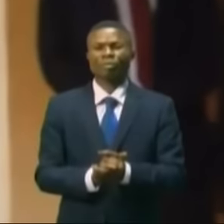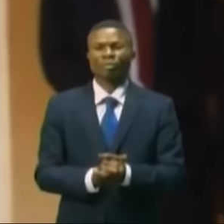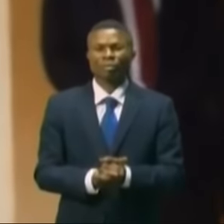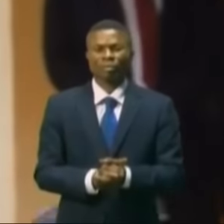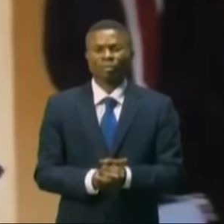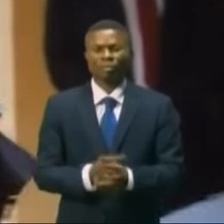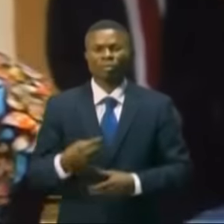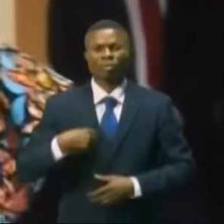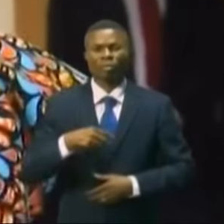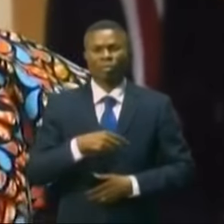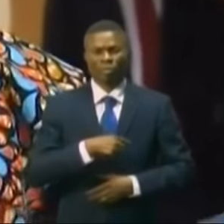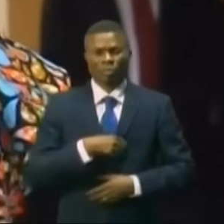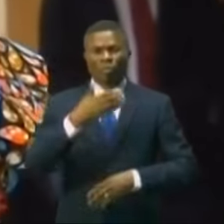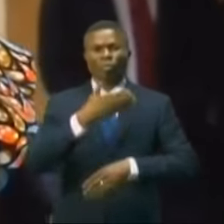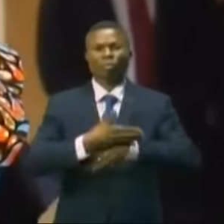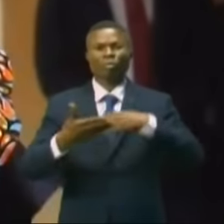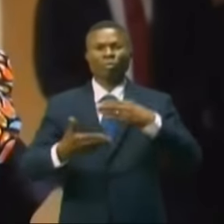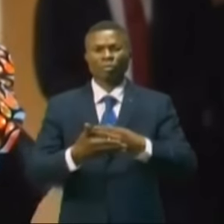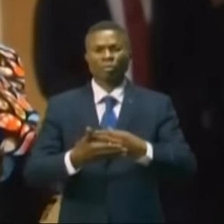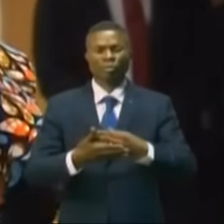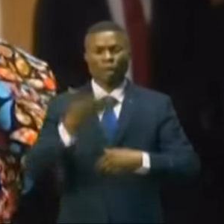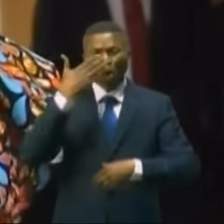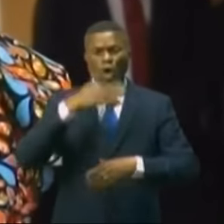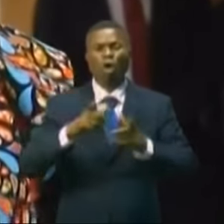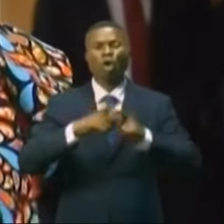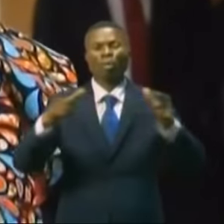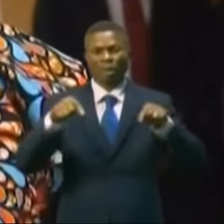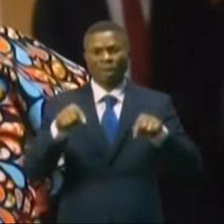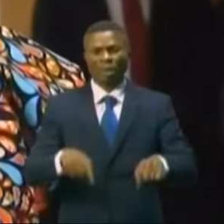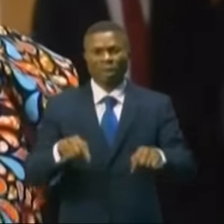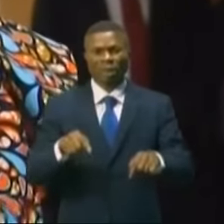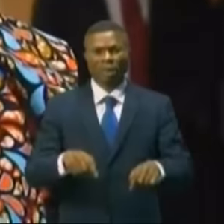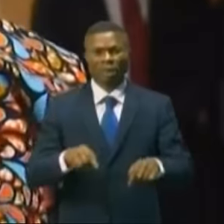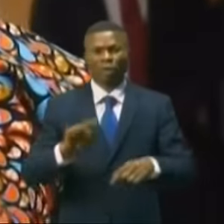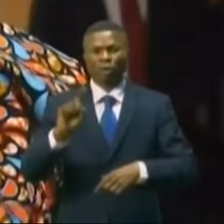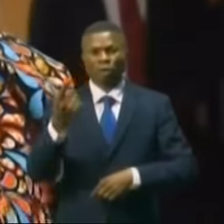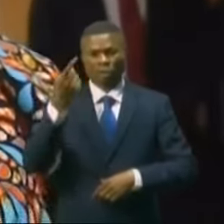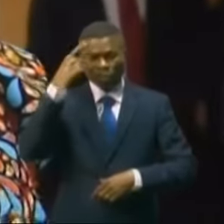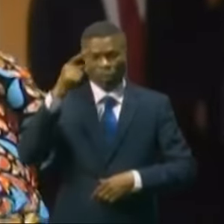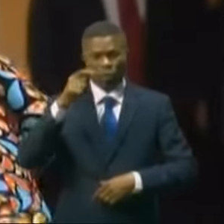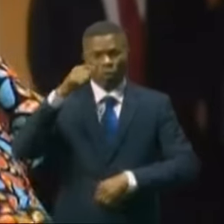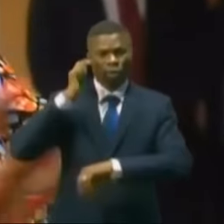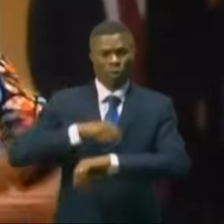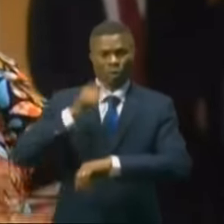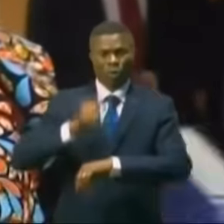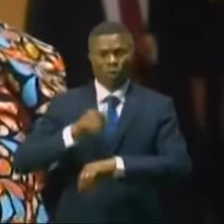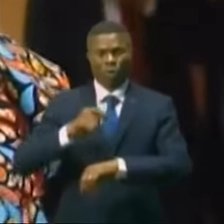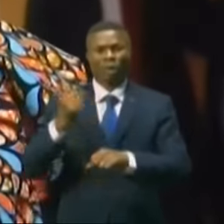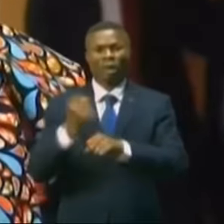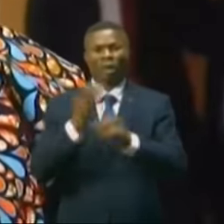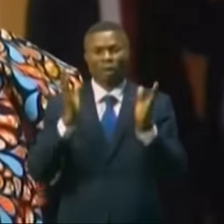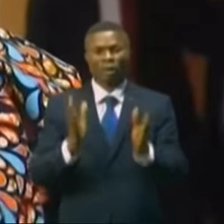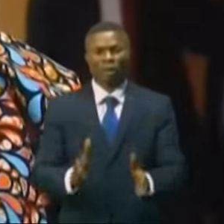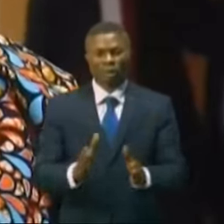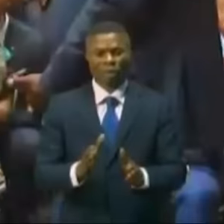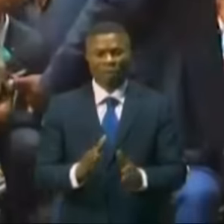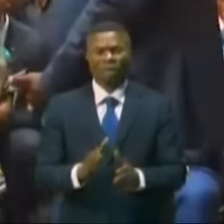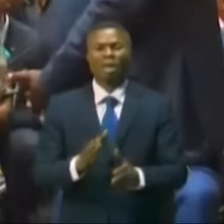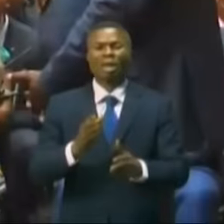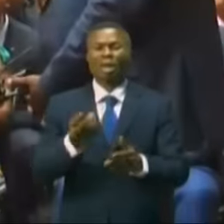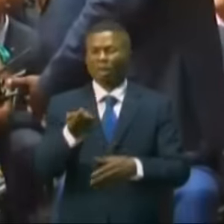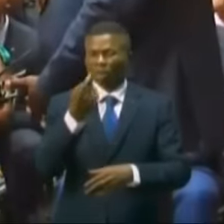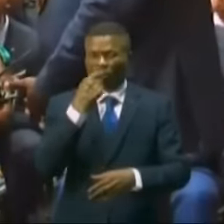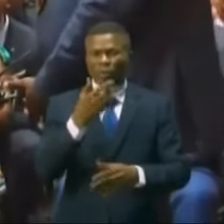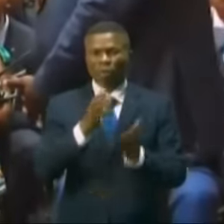Carrément, vous nous construisez un grand hôpital ici uniquement pour la justice, pour que les agents bénéficient.